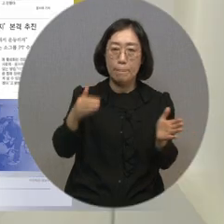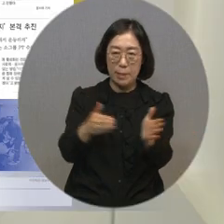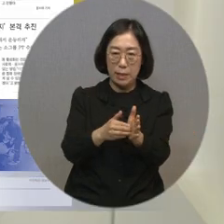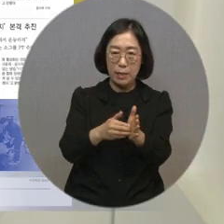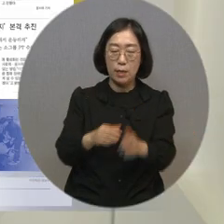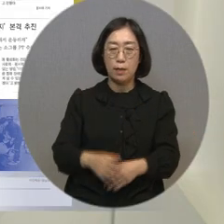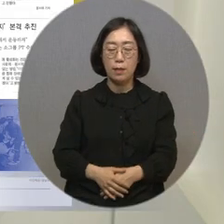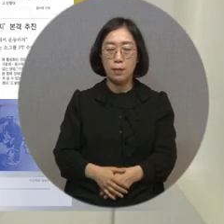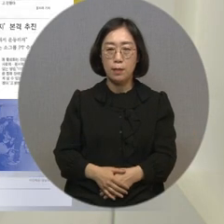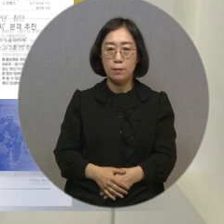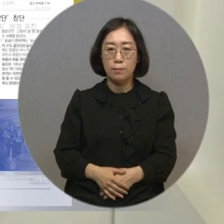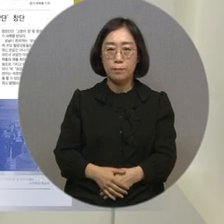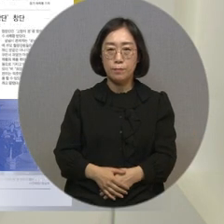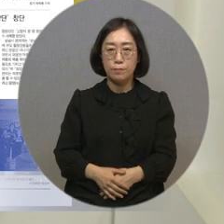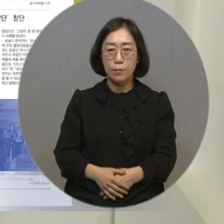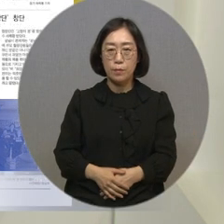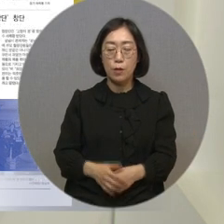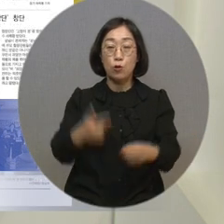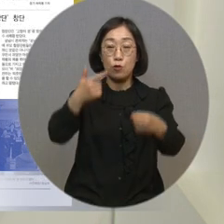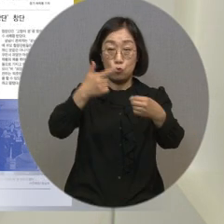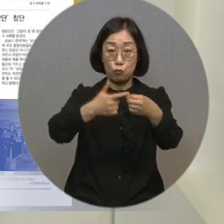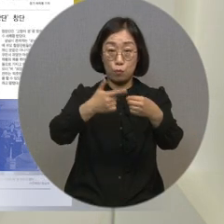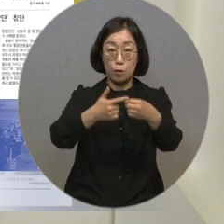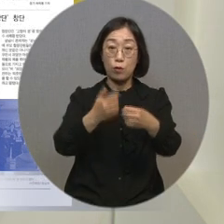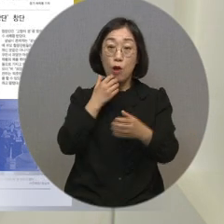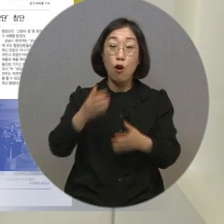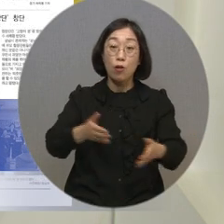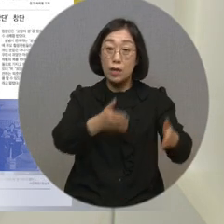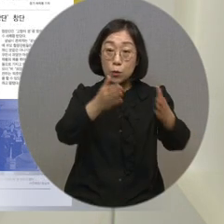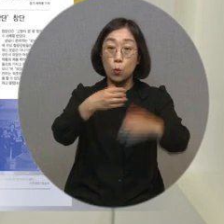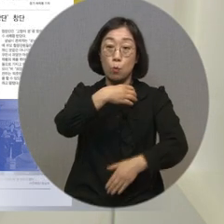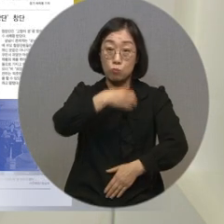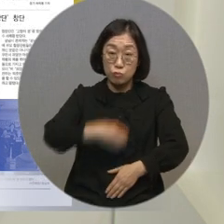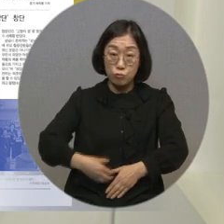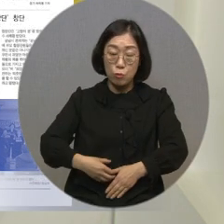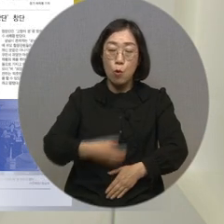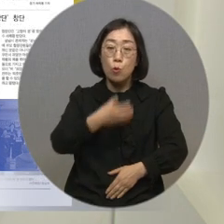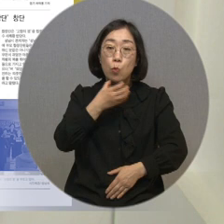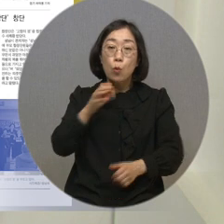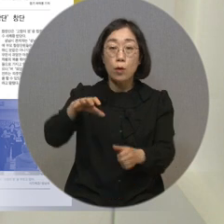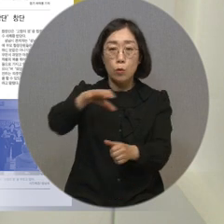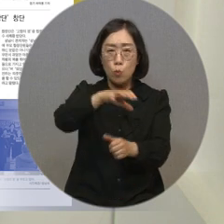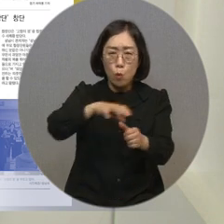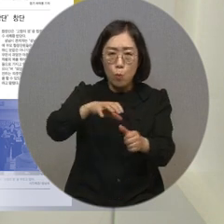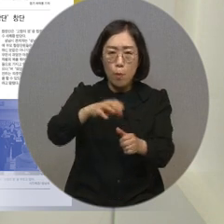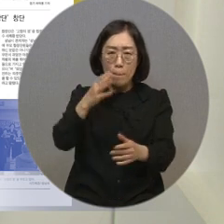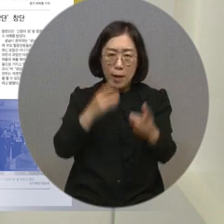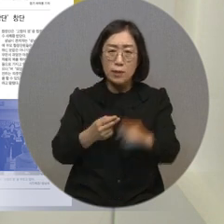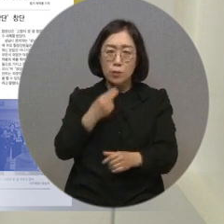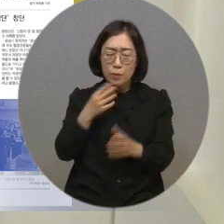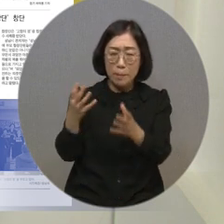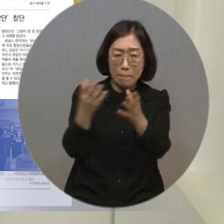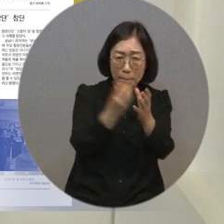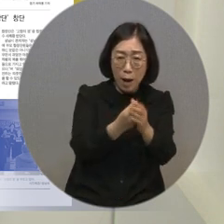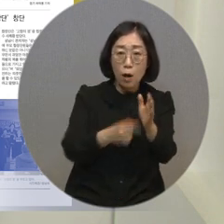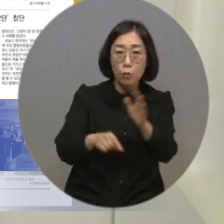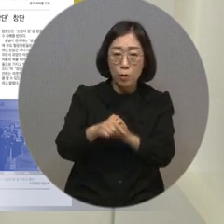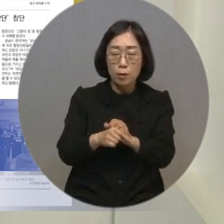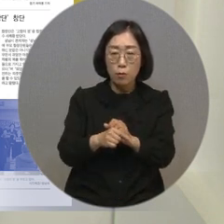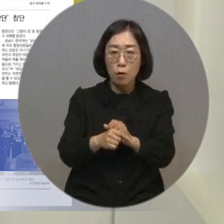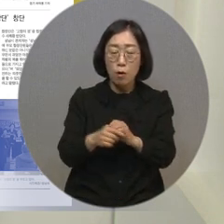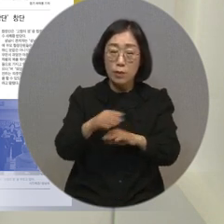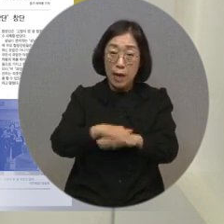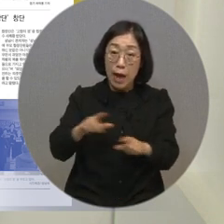실렸습니다 다음은 6면 있니다 경기도가 지난해 노인 돌봄 사각지대 예방을 목적으로 안보 확인이